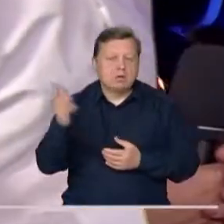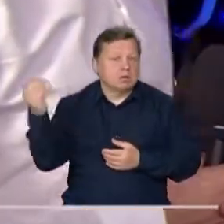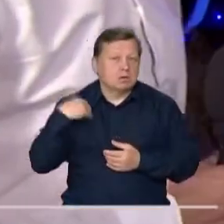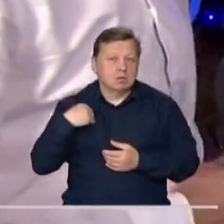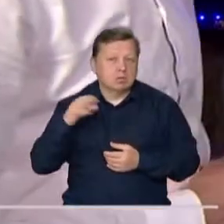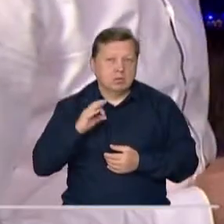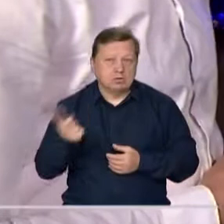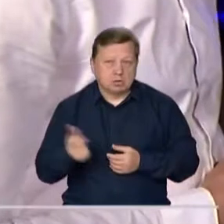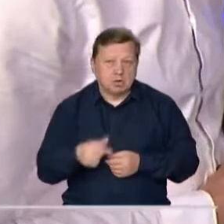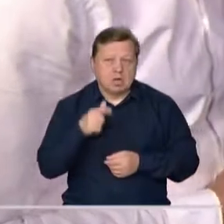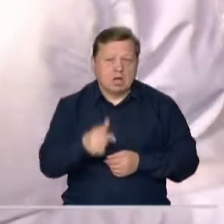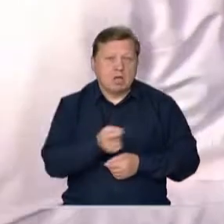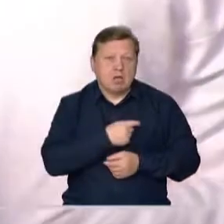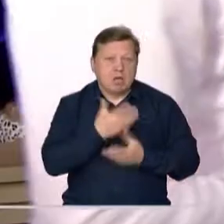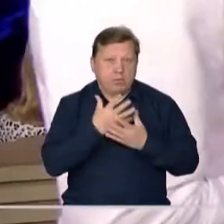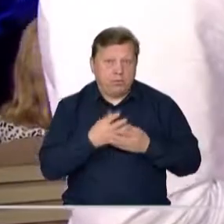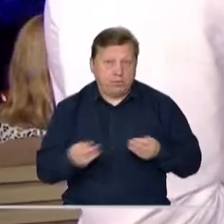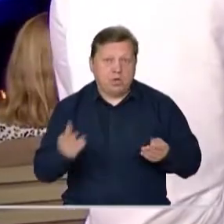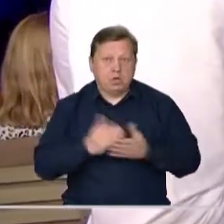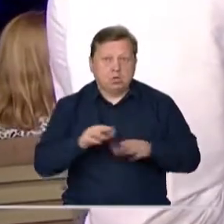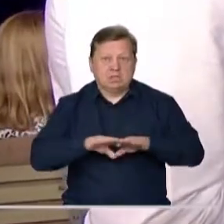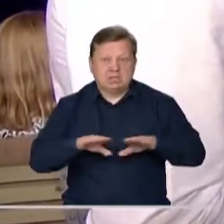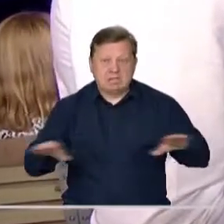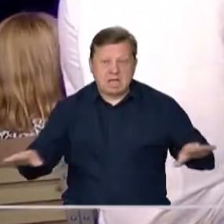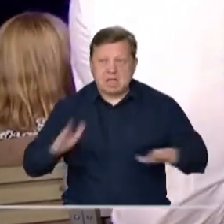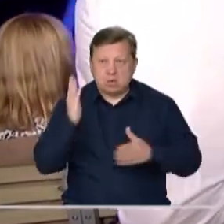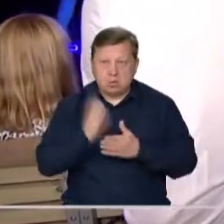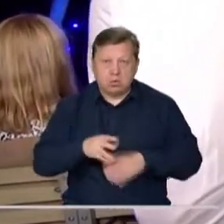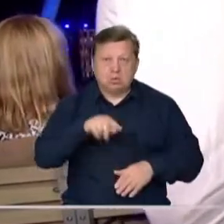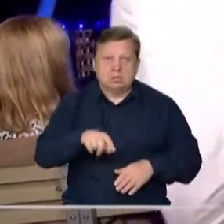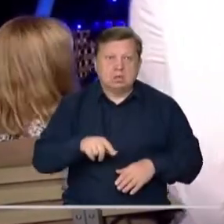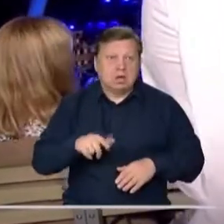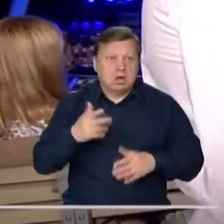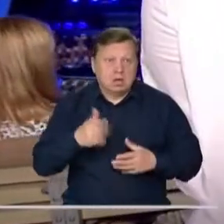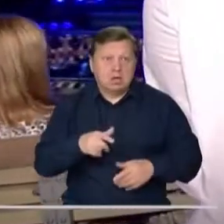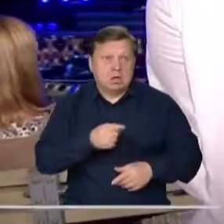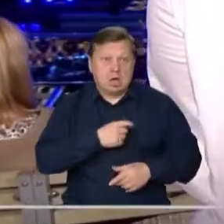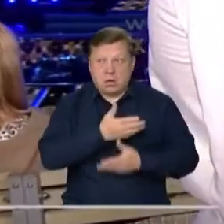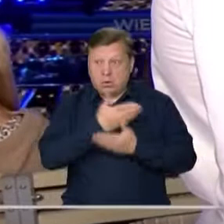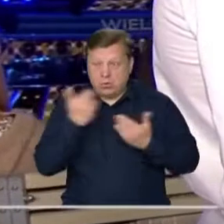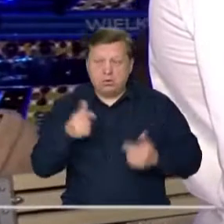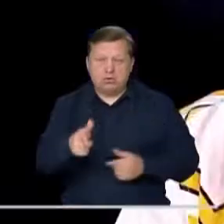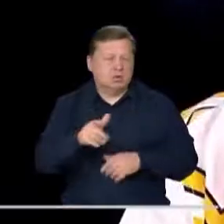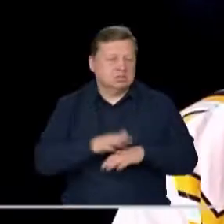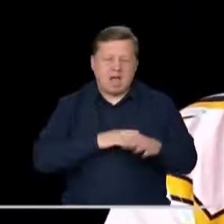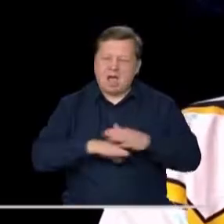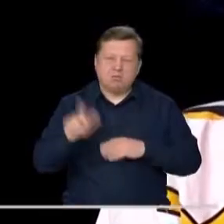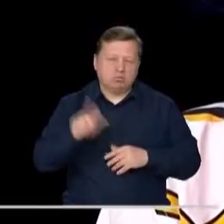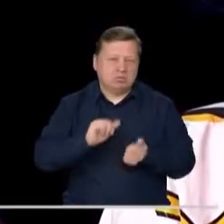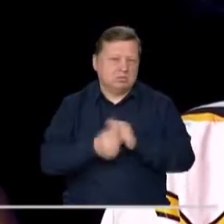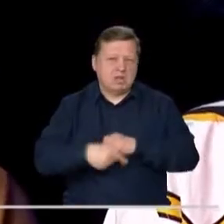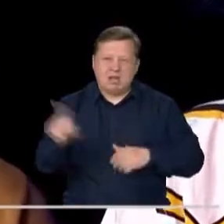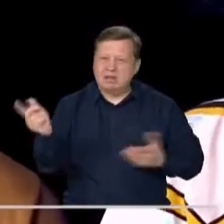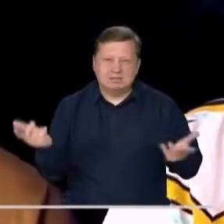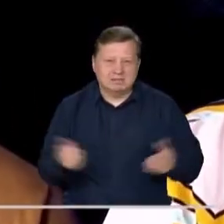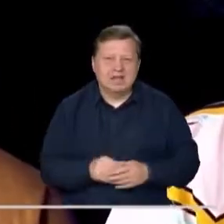jeżeli skończy się trema, kiedy wychodzisz na scenę, to znaczy, że musisz zmienić zawód. Ale przede wszystkim trzeba powiedzieć o tym,